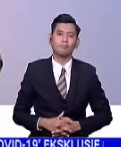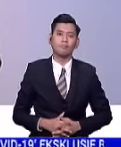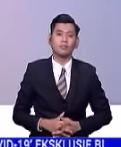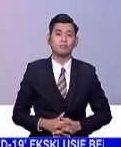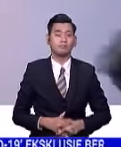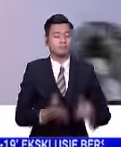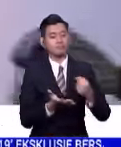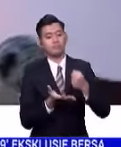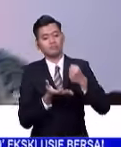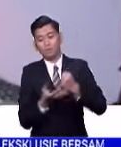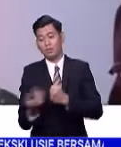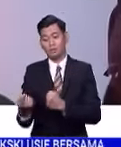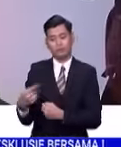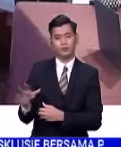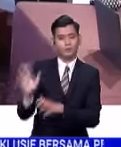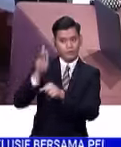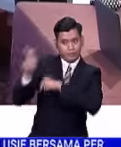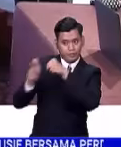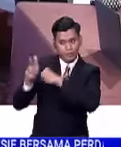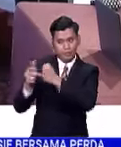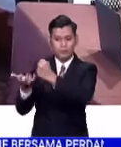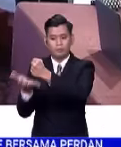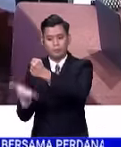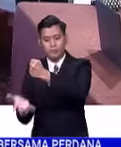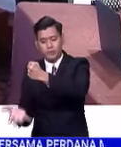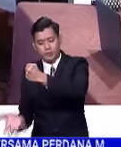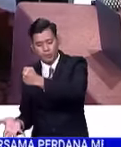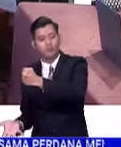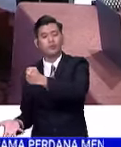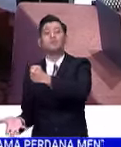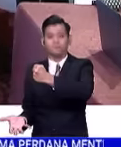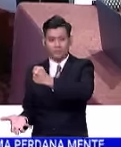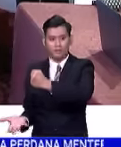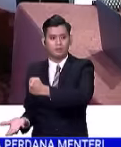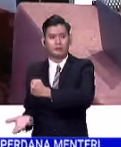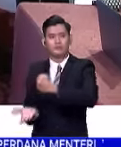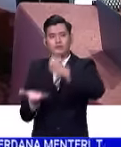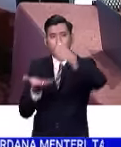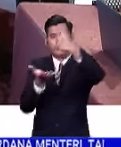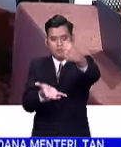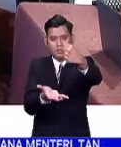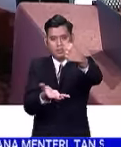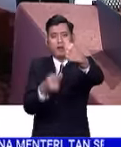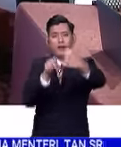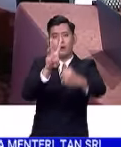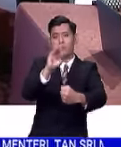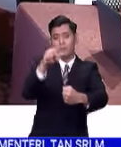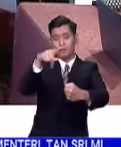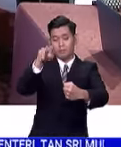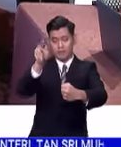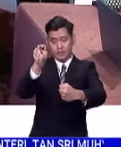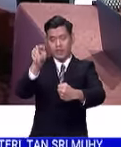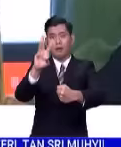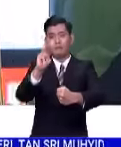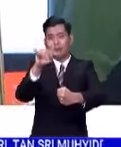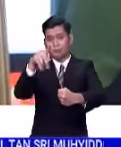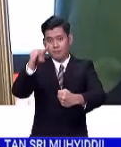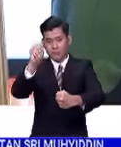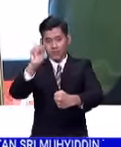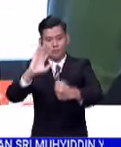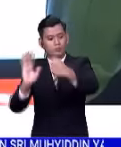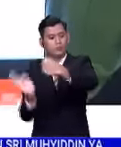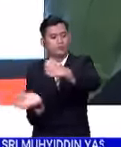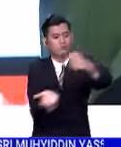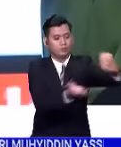Hasil kutipan filem tersebut akan disalurkan kepada Majlis Perundingan Pertubuhan Islam Malaysia, MAPIM. Pada masa sama,